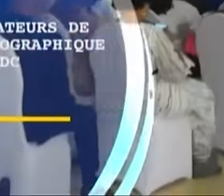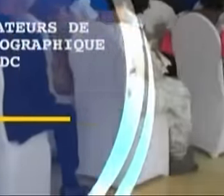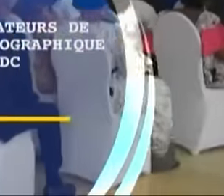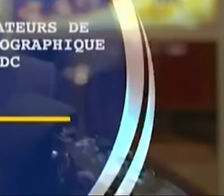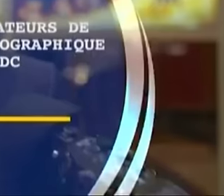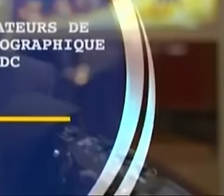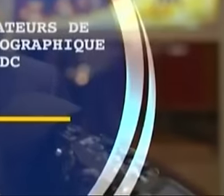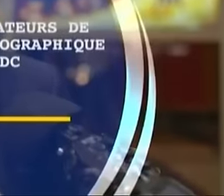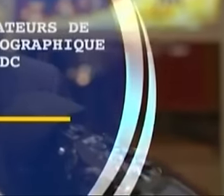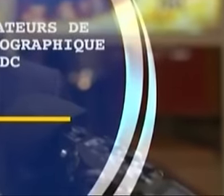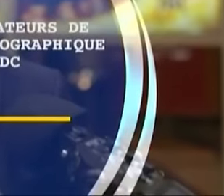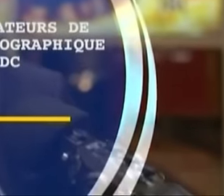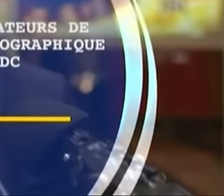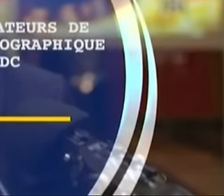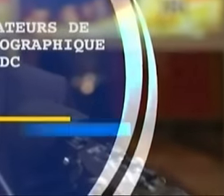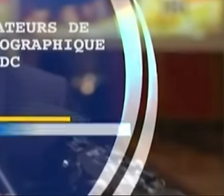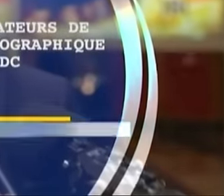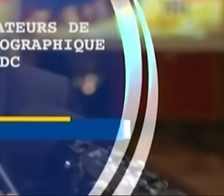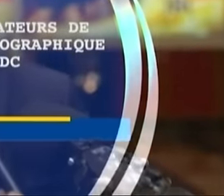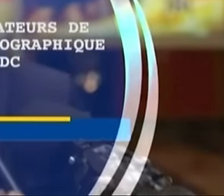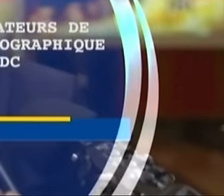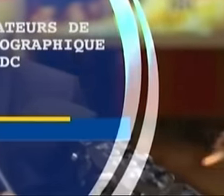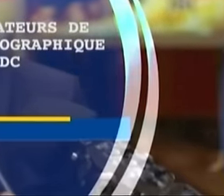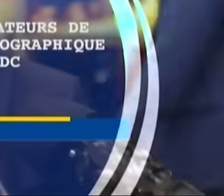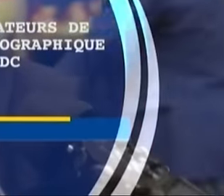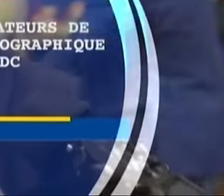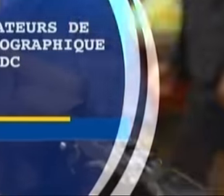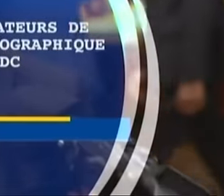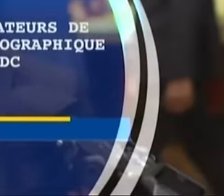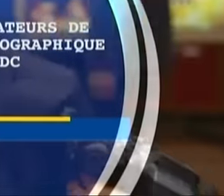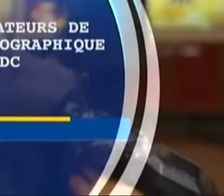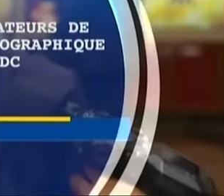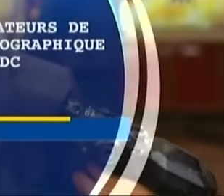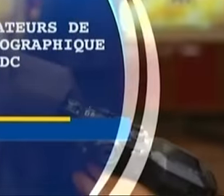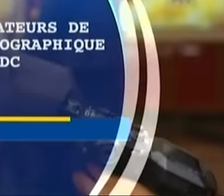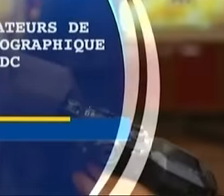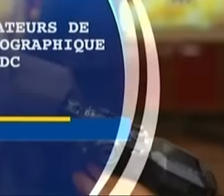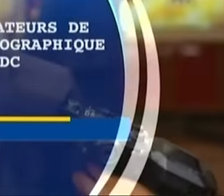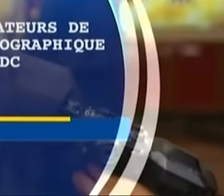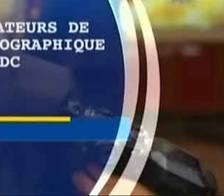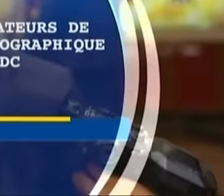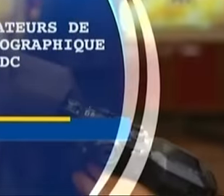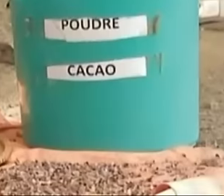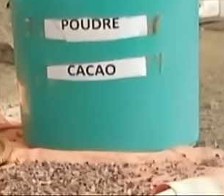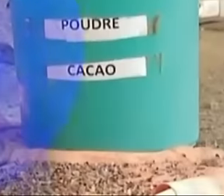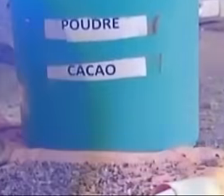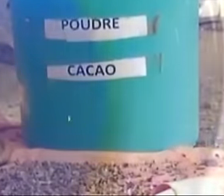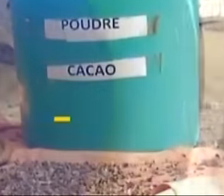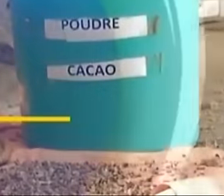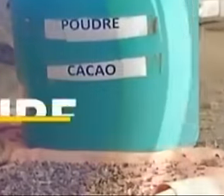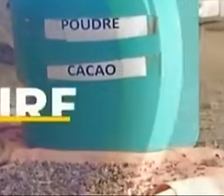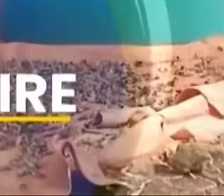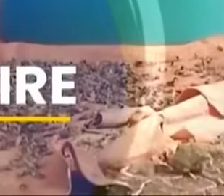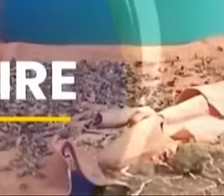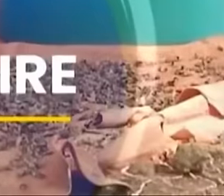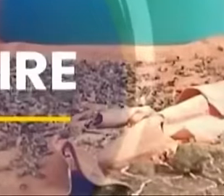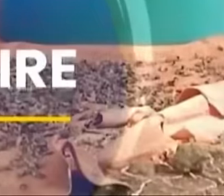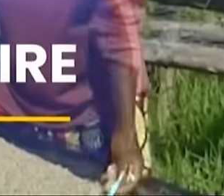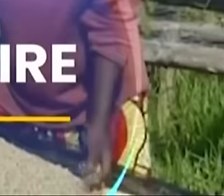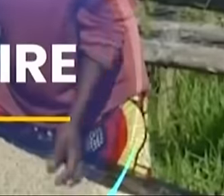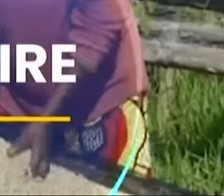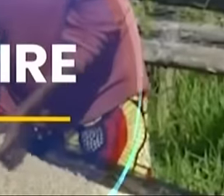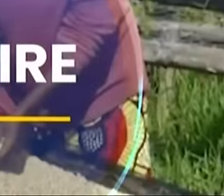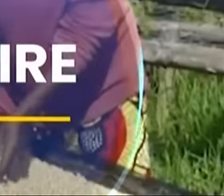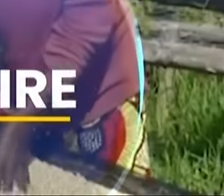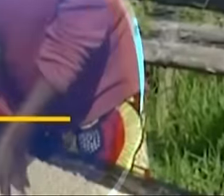une idée générale sur la santé et le bien-être de la population. Des produits agricoles congolais recherchés sur